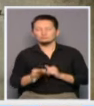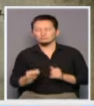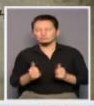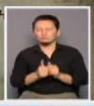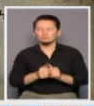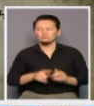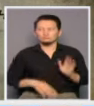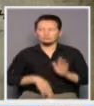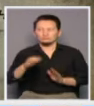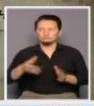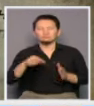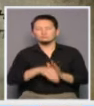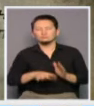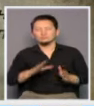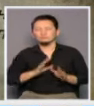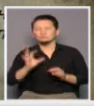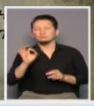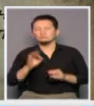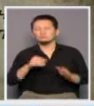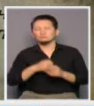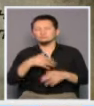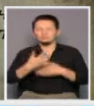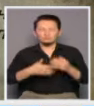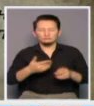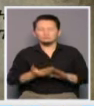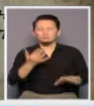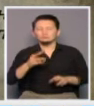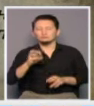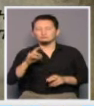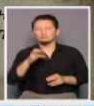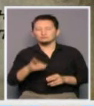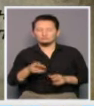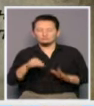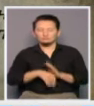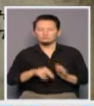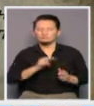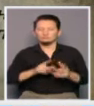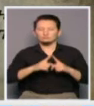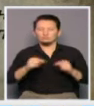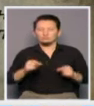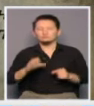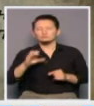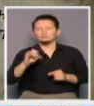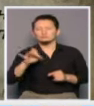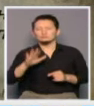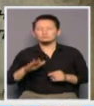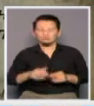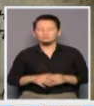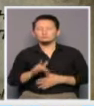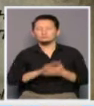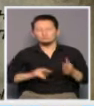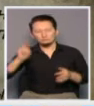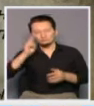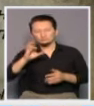С детства тянулся к знаниям. До Октябрьской революции окончил Мариинскую сельскохозяйственную школу близ города Саратов. После учился